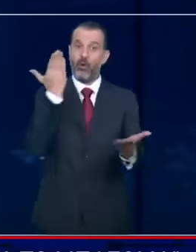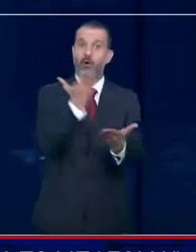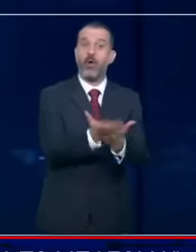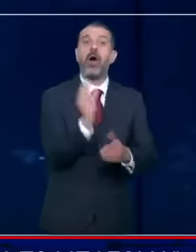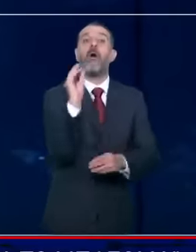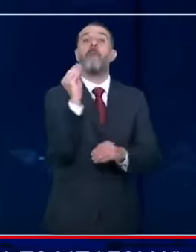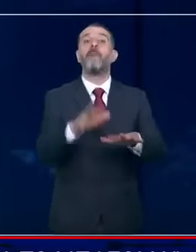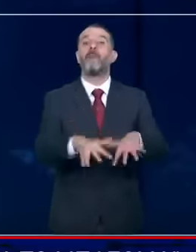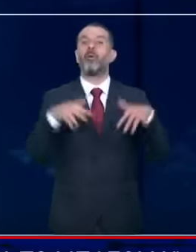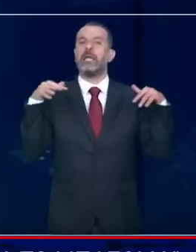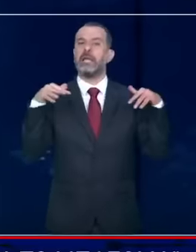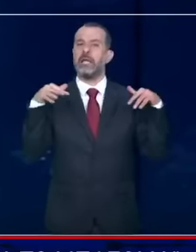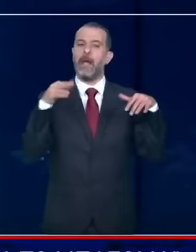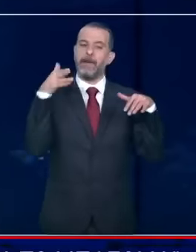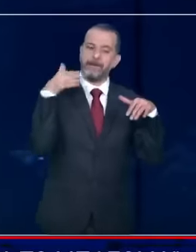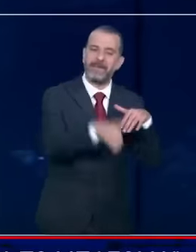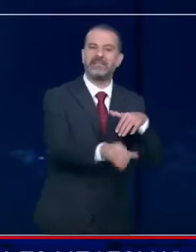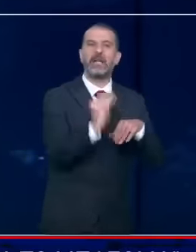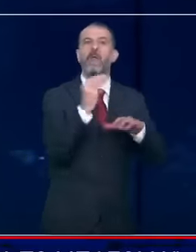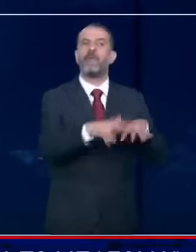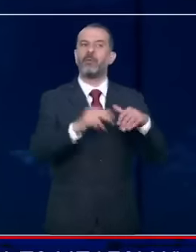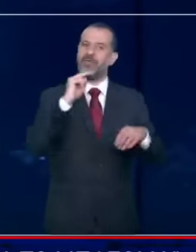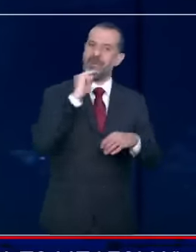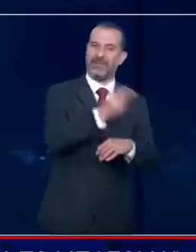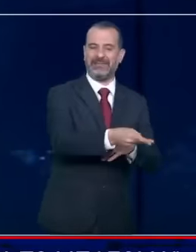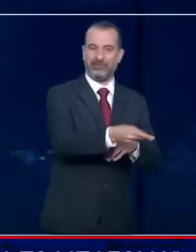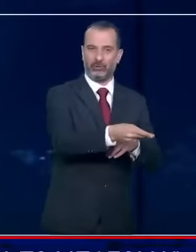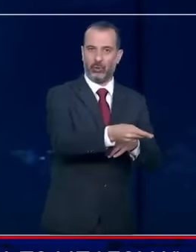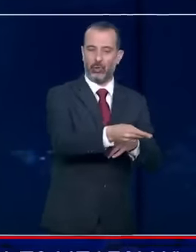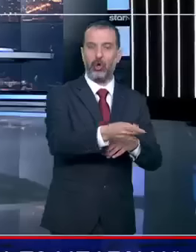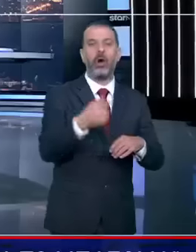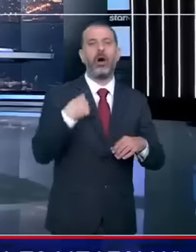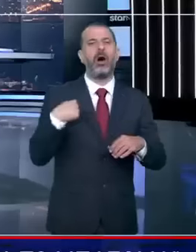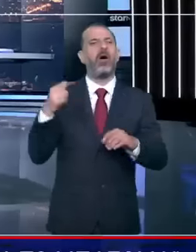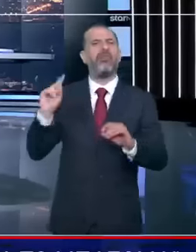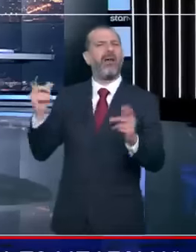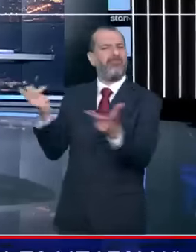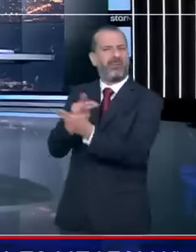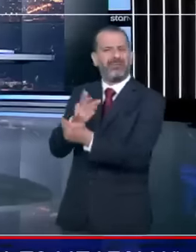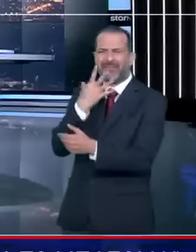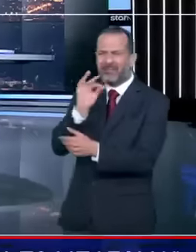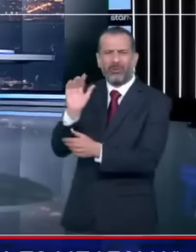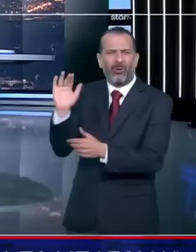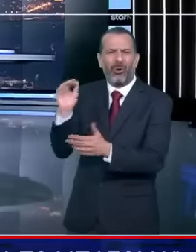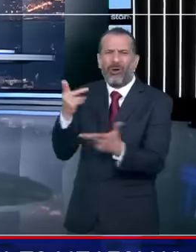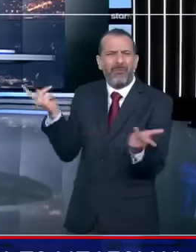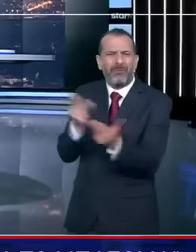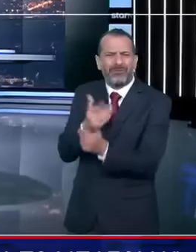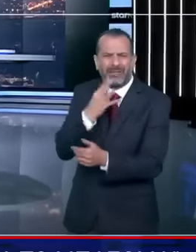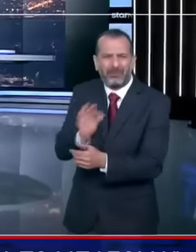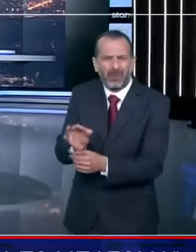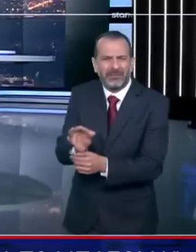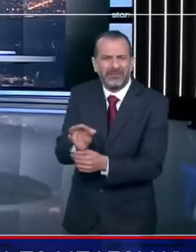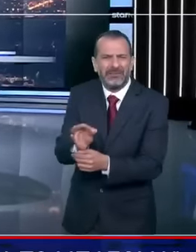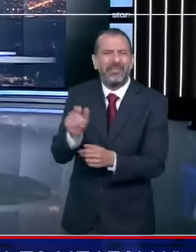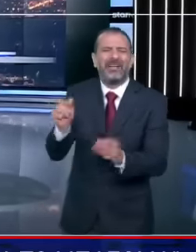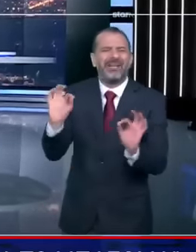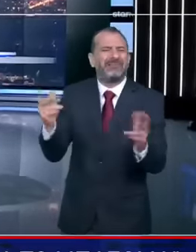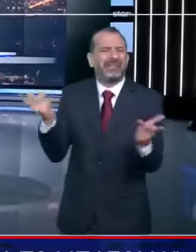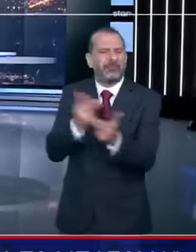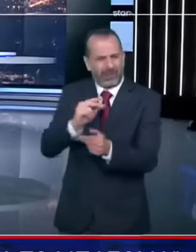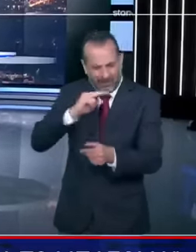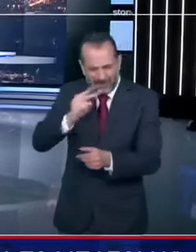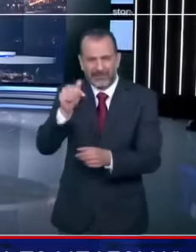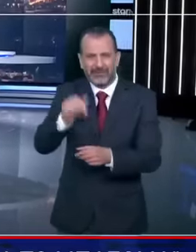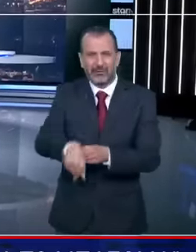στη Βουλή, και η αντιπολίτευση λέει, αν όμως το καταθέσω. Τι τον εμποδίζει, και τον εμποδίζει να απαντήσει? Εσείς πείτε όχι, τότε τι εμποδίζει να